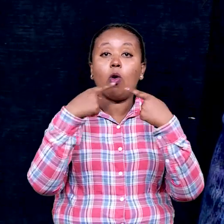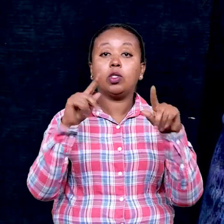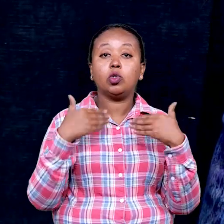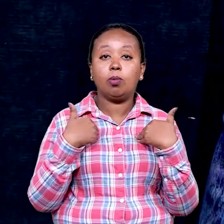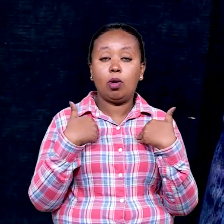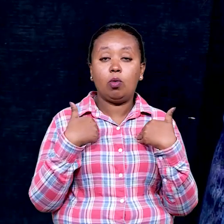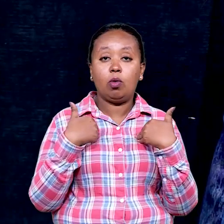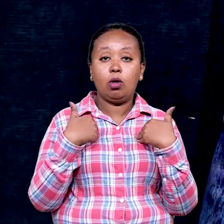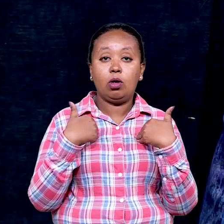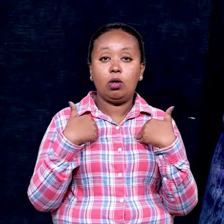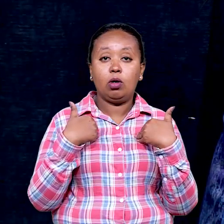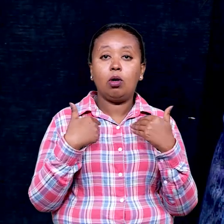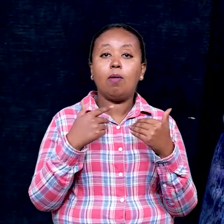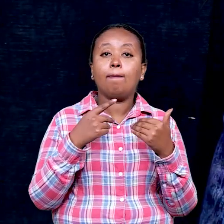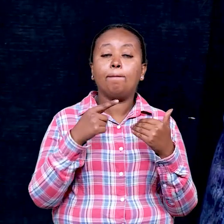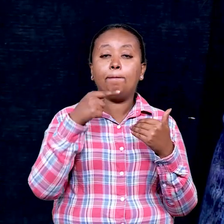አሉ።